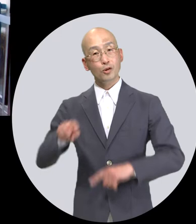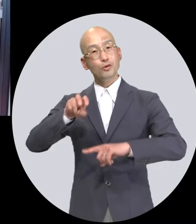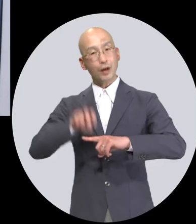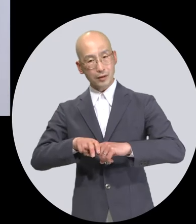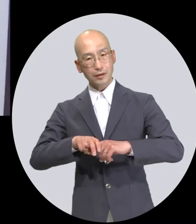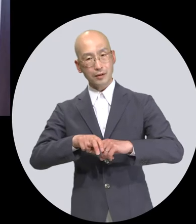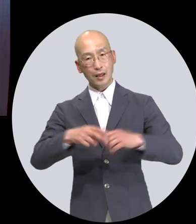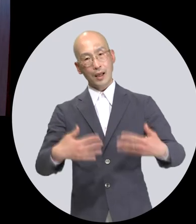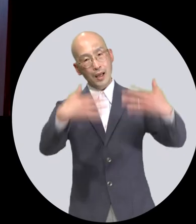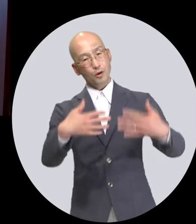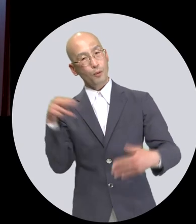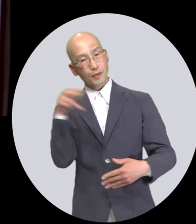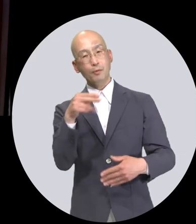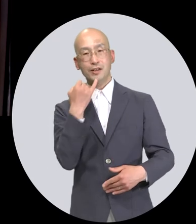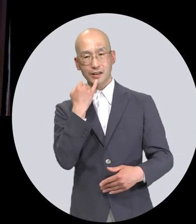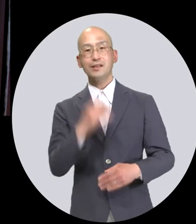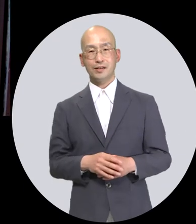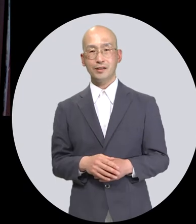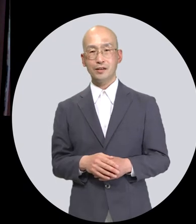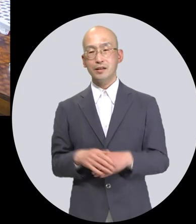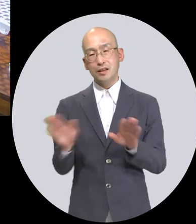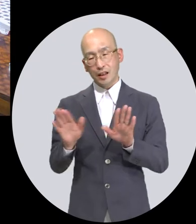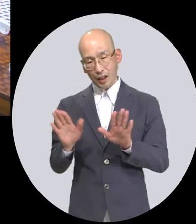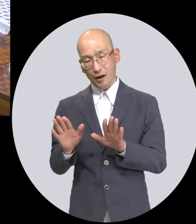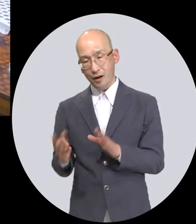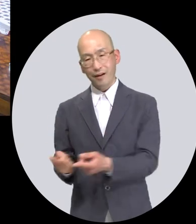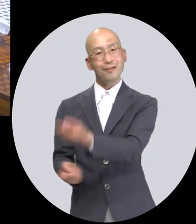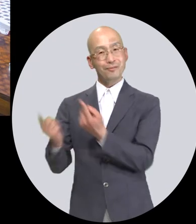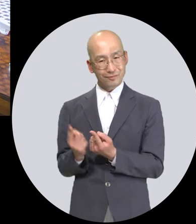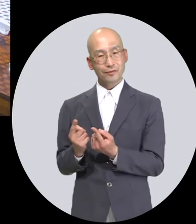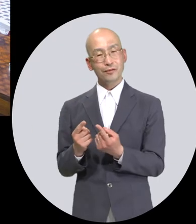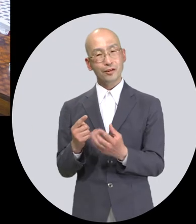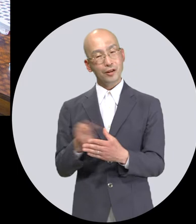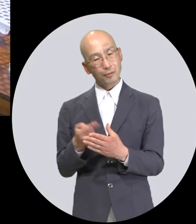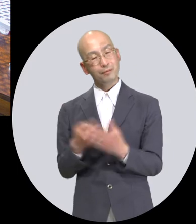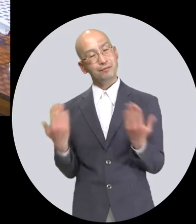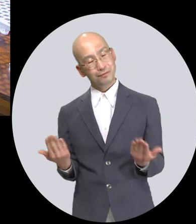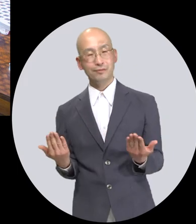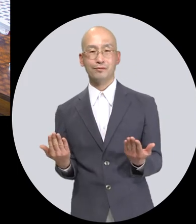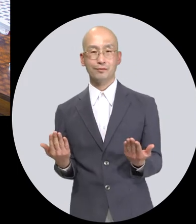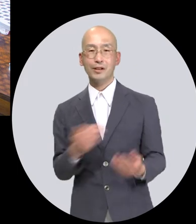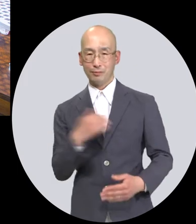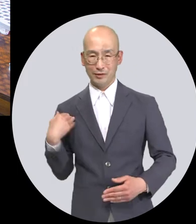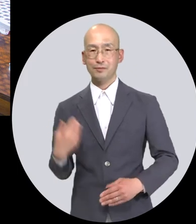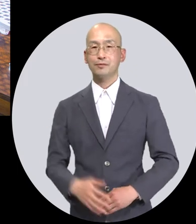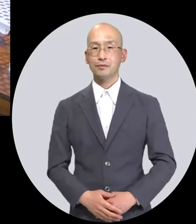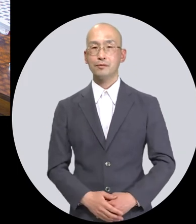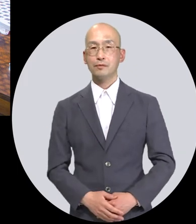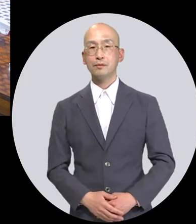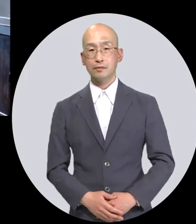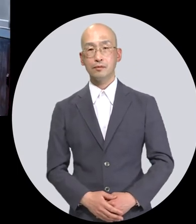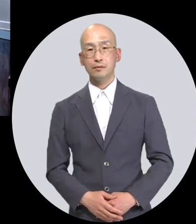って映像を見てもいいし、ね、ちっちゃい子たちが来たらここでくつろいでもいいし、これもいい